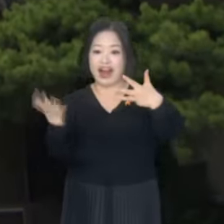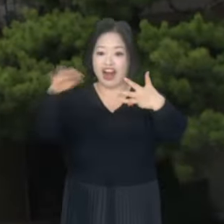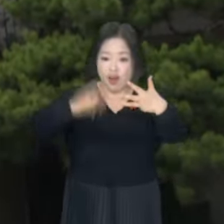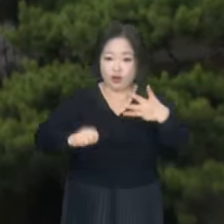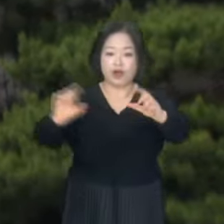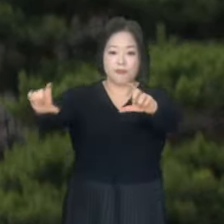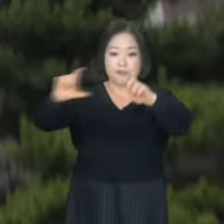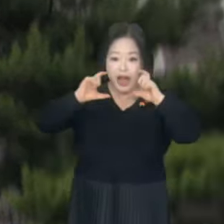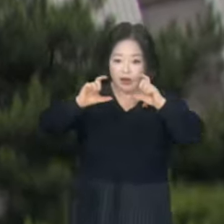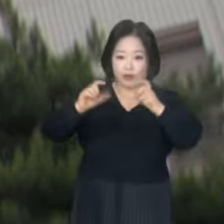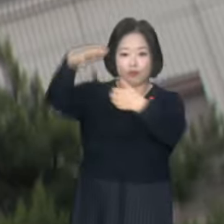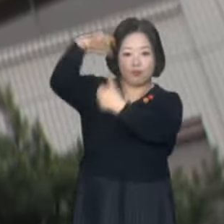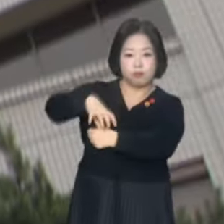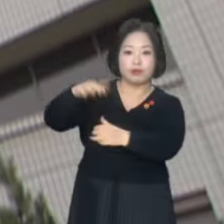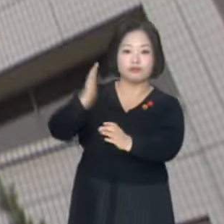원을 선고받고 보격 중입니다